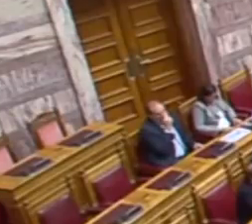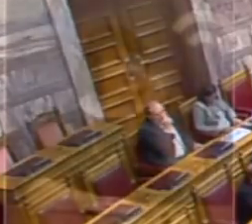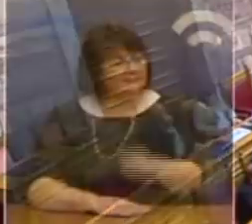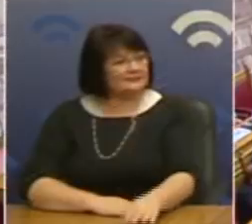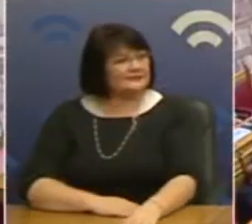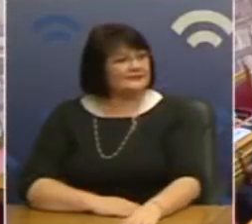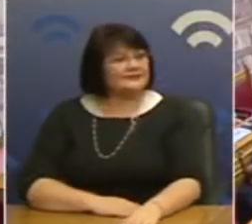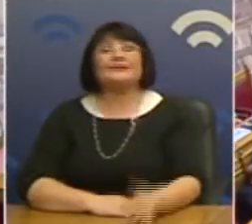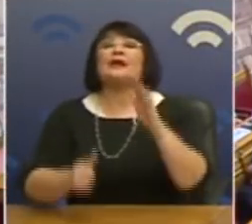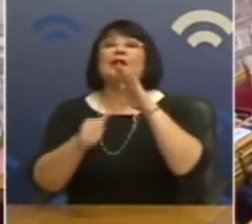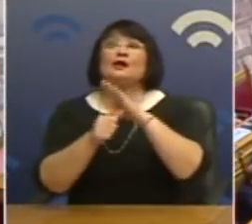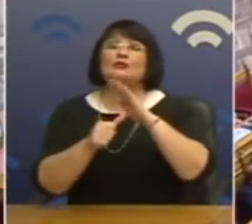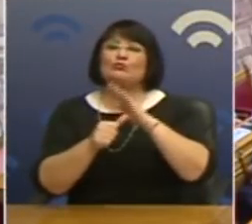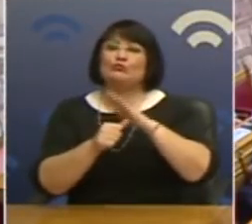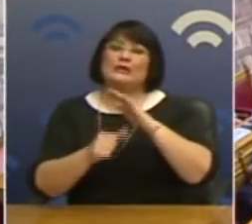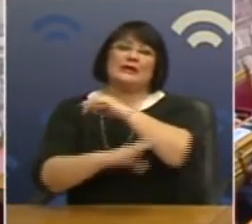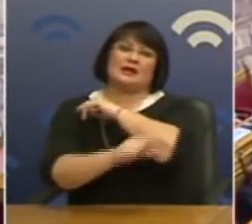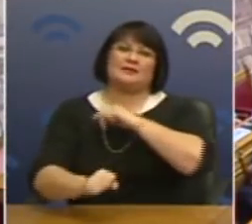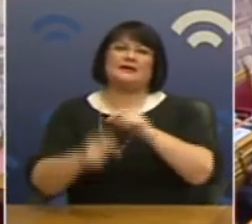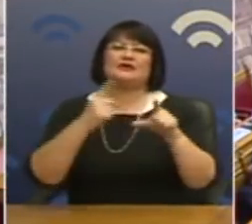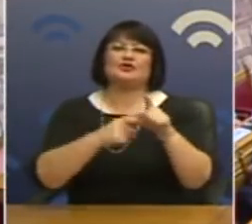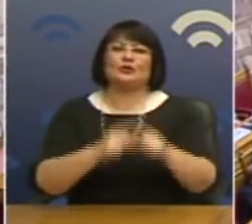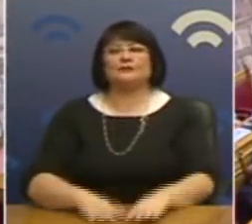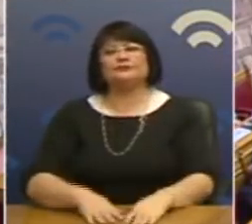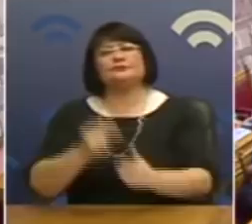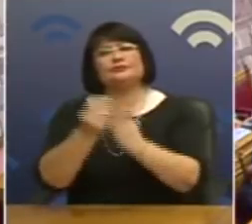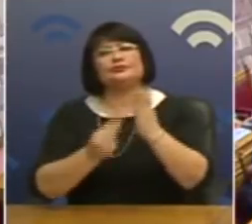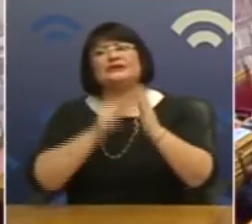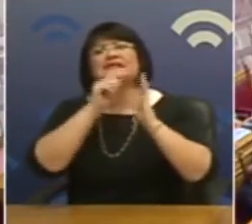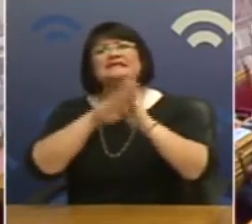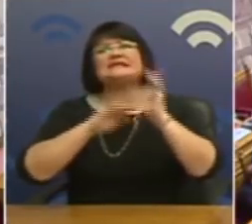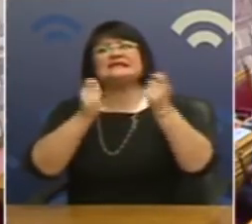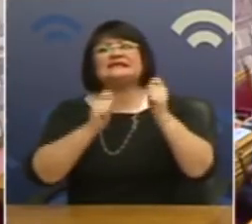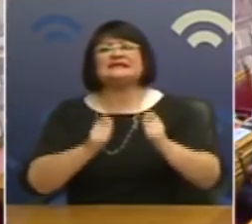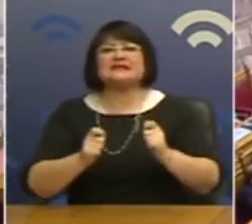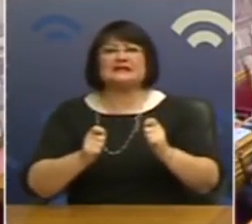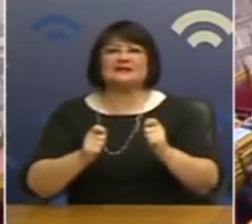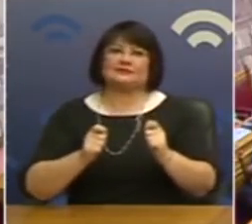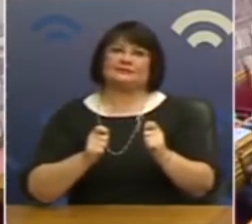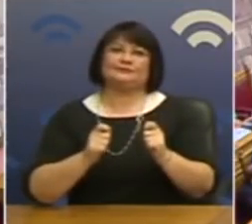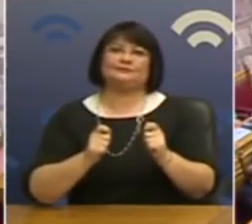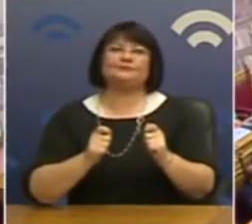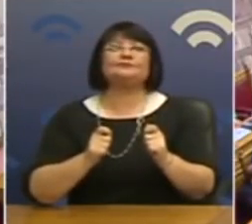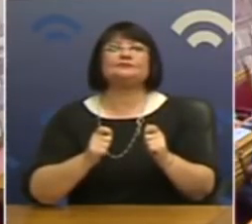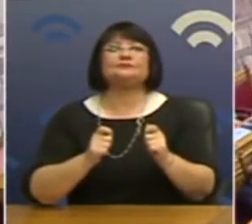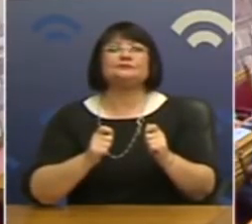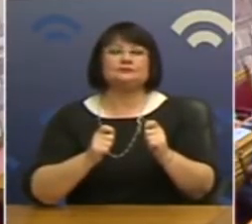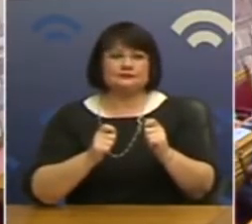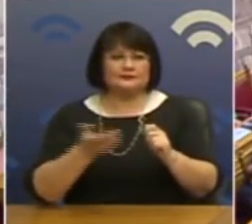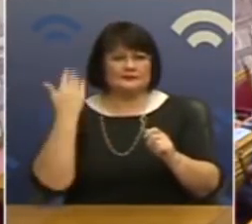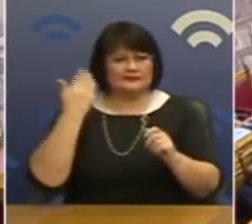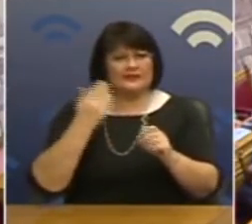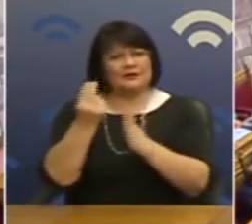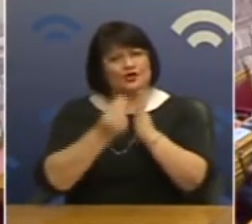πολλές φορές στη διάρκεια της συνταγματικής αναθεώρησης και σε αυτή την αναθεωρητική Βουλή και στην προηγούμενη,